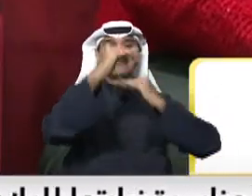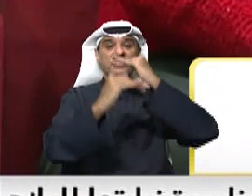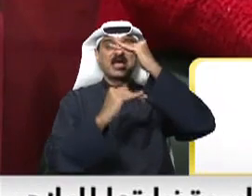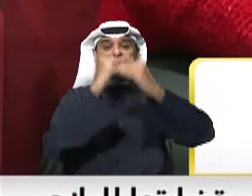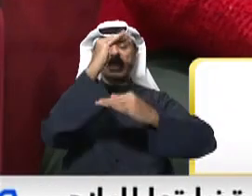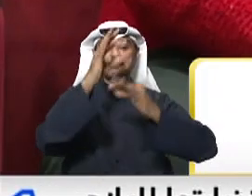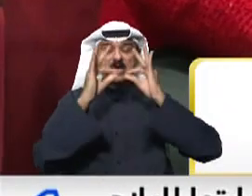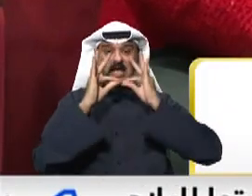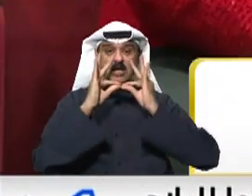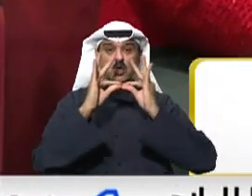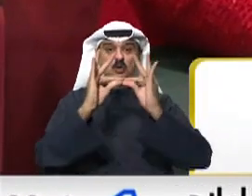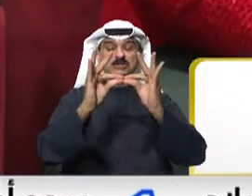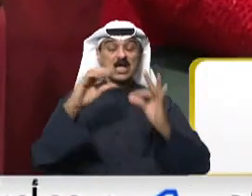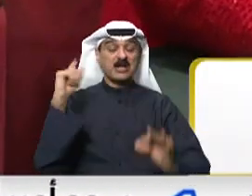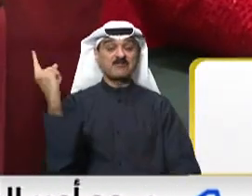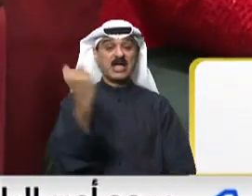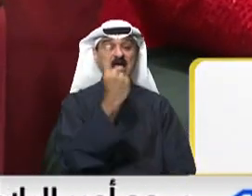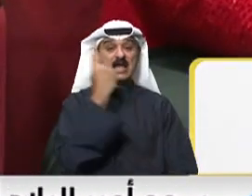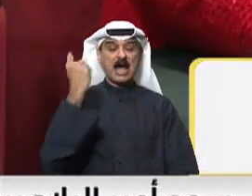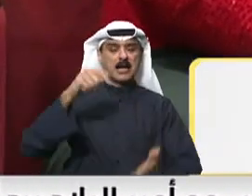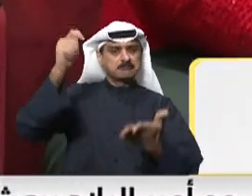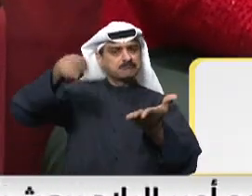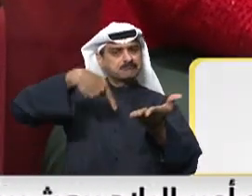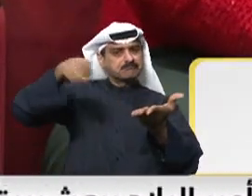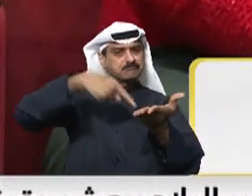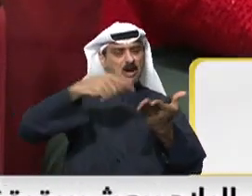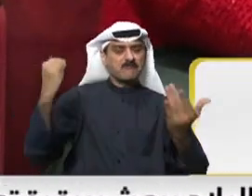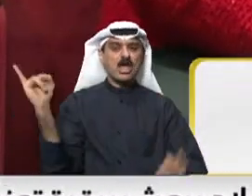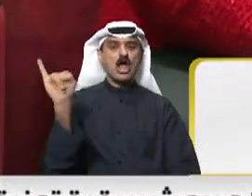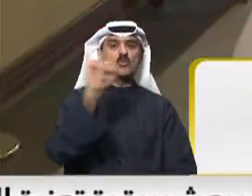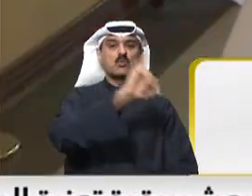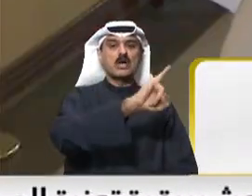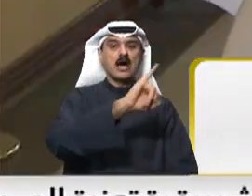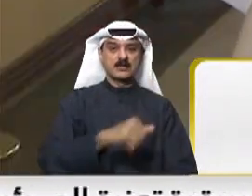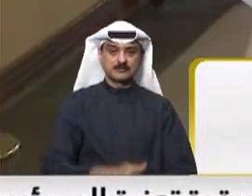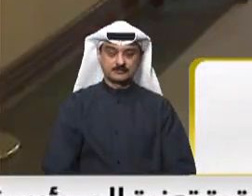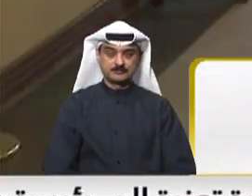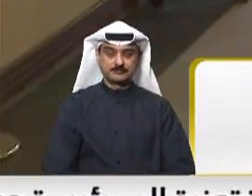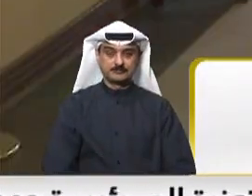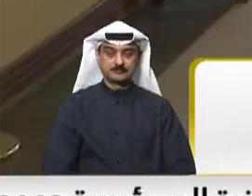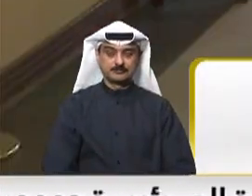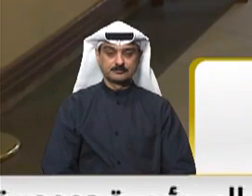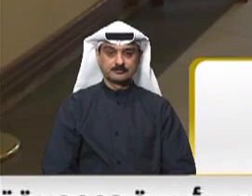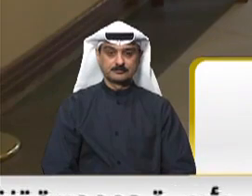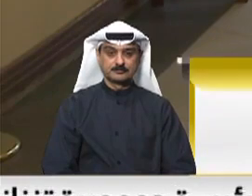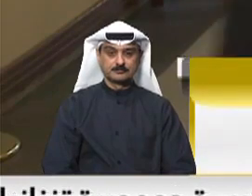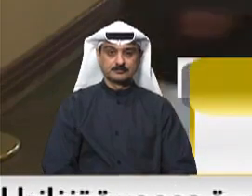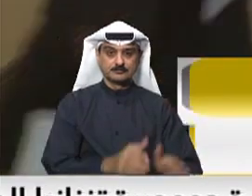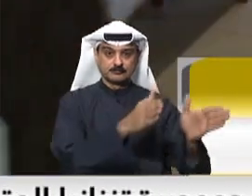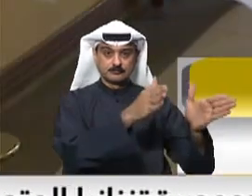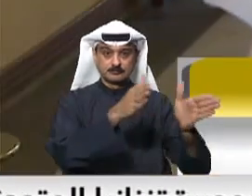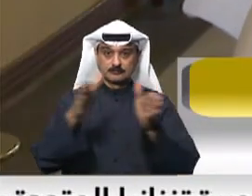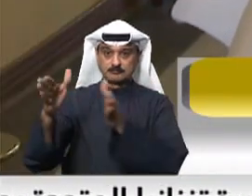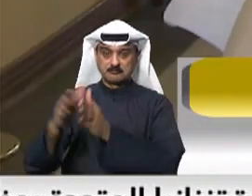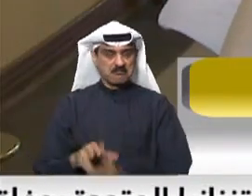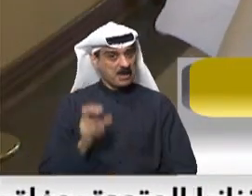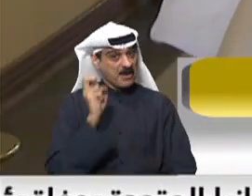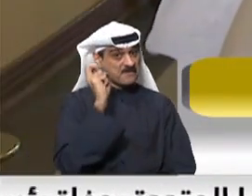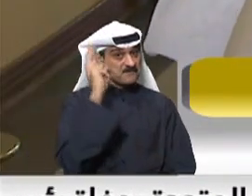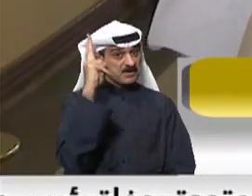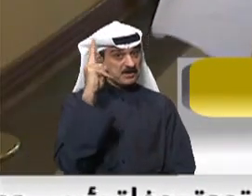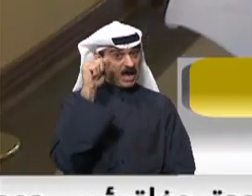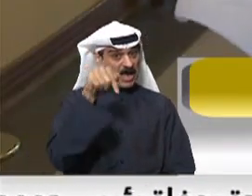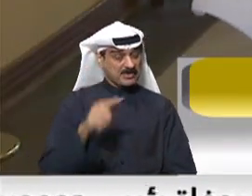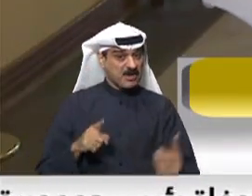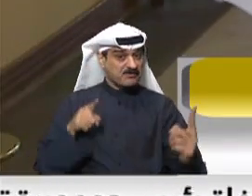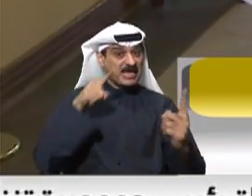وفق الأطر العالمية واتفاقيات التغير المناخي. طبعا هذه المبادرة قائمة على أهداف